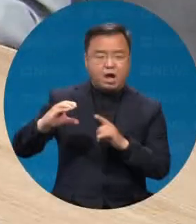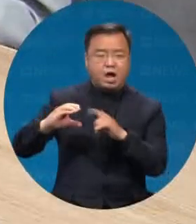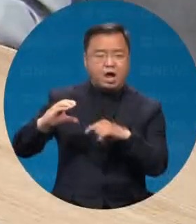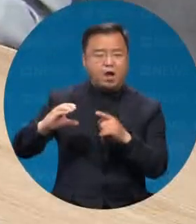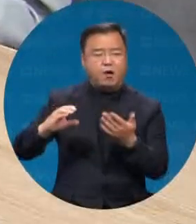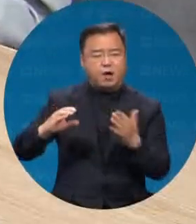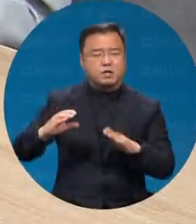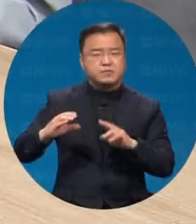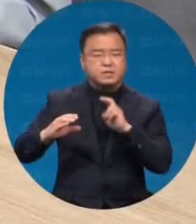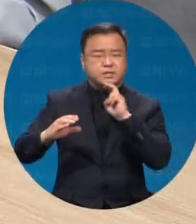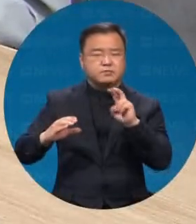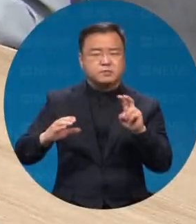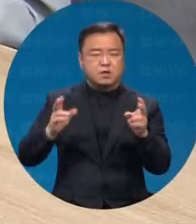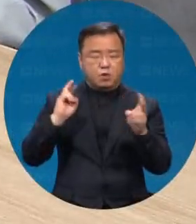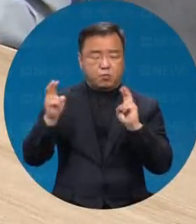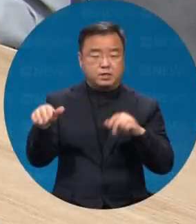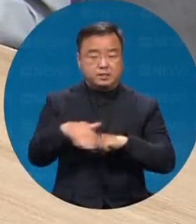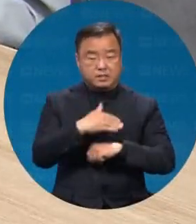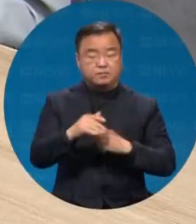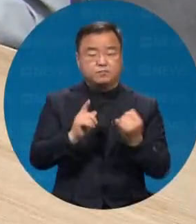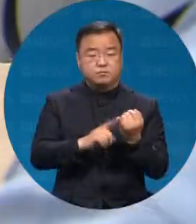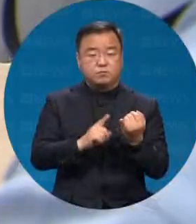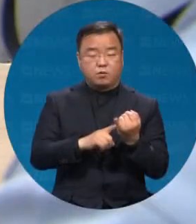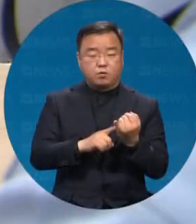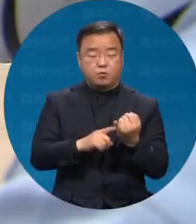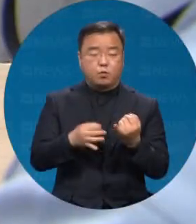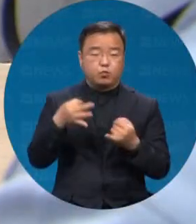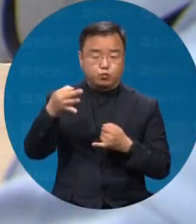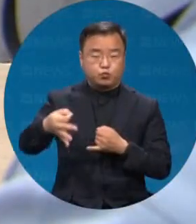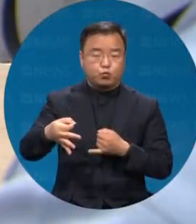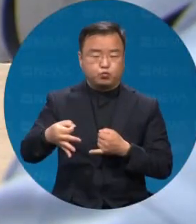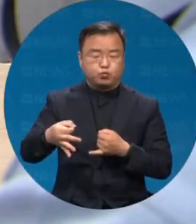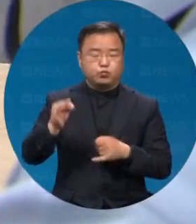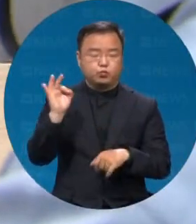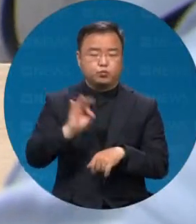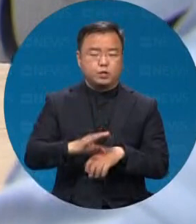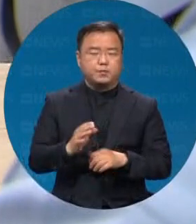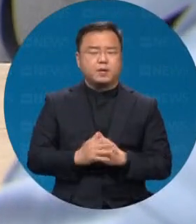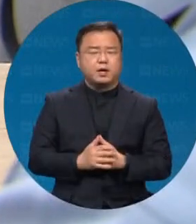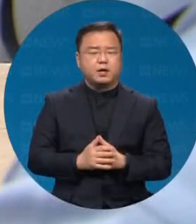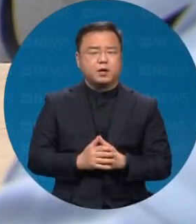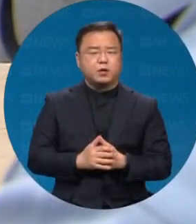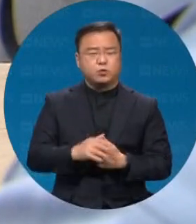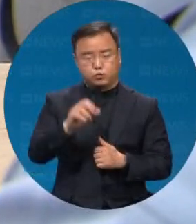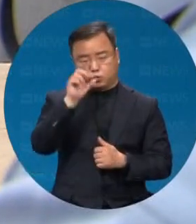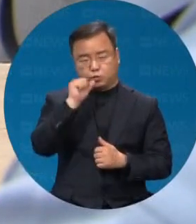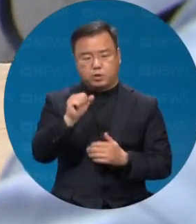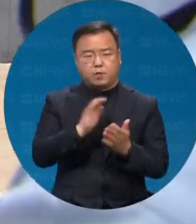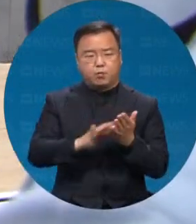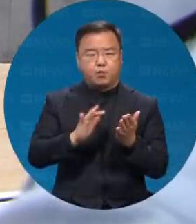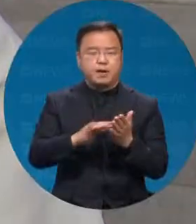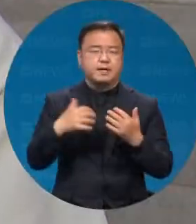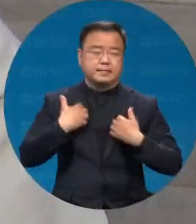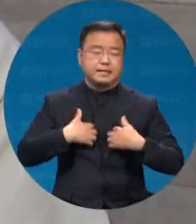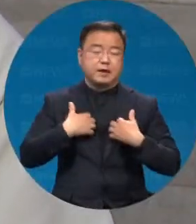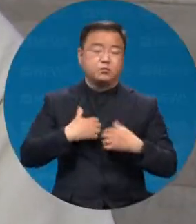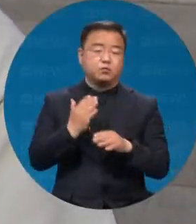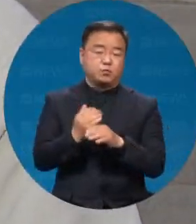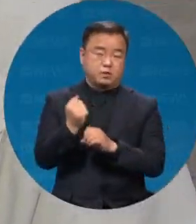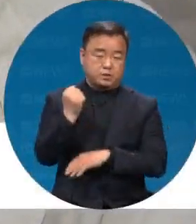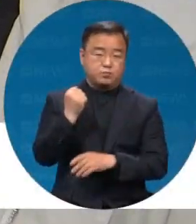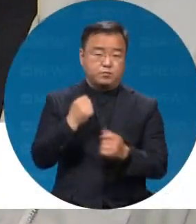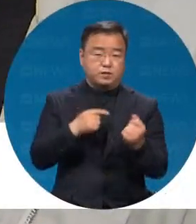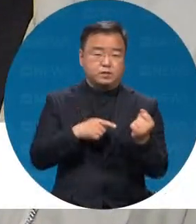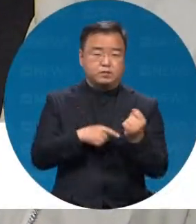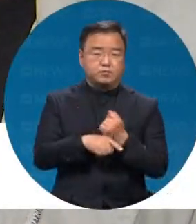회사원 정 민 씨는 기꺼이 지갑을 열었습니다 좋아하는 모바일 게임 캐릭터의 원전 이기 때문입니다 아델은